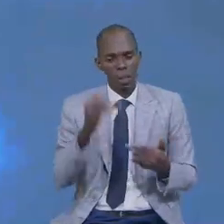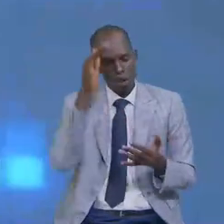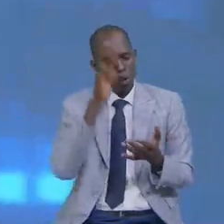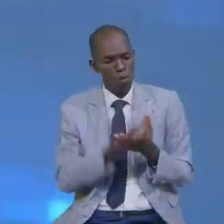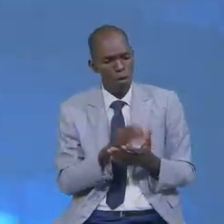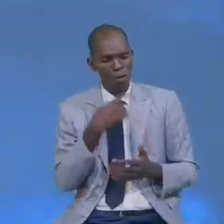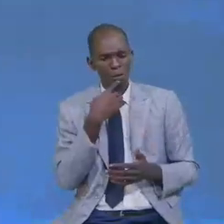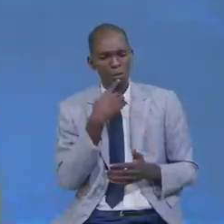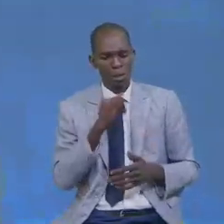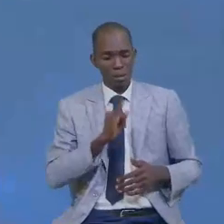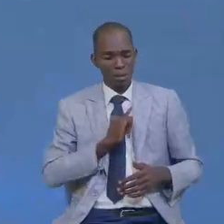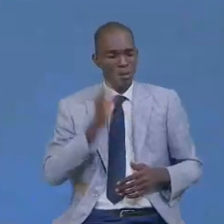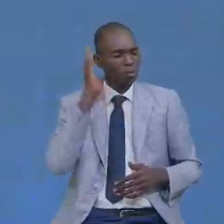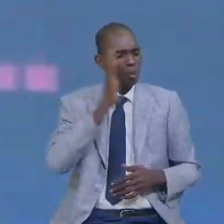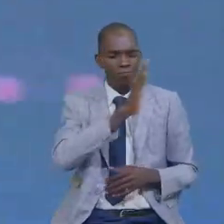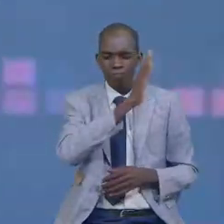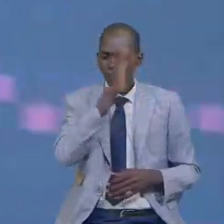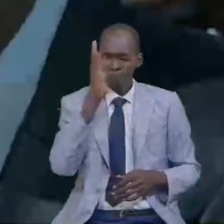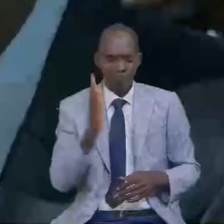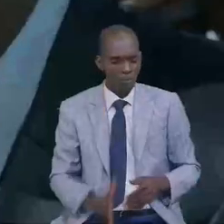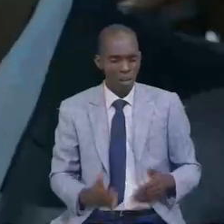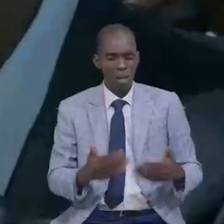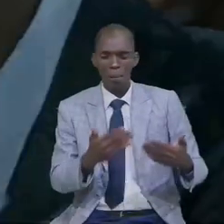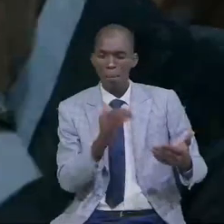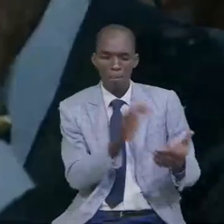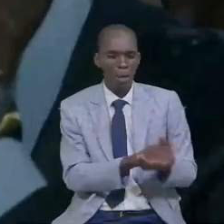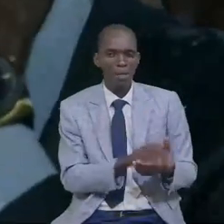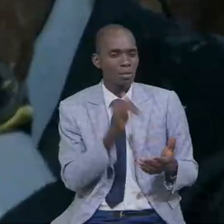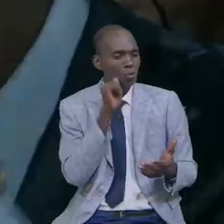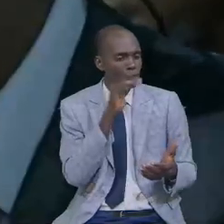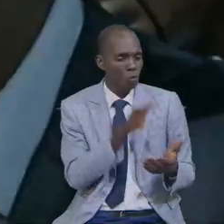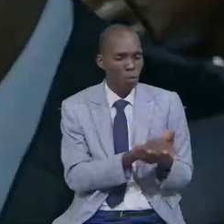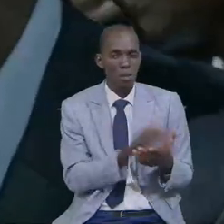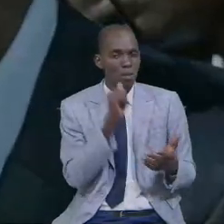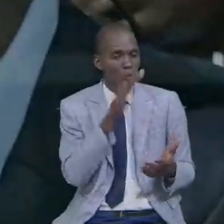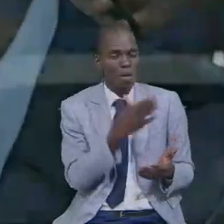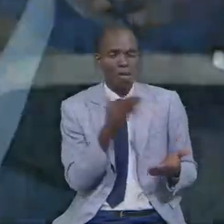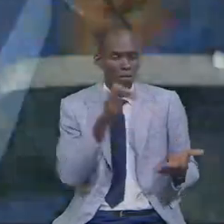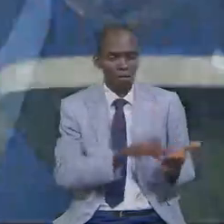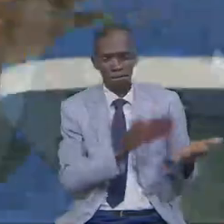vais jamais prendre cette femme dans cette maison.